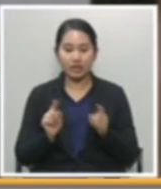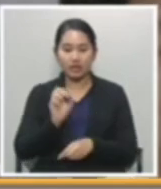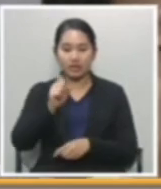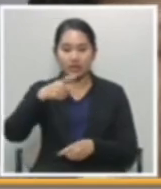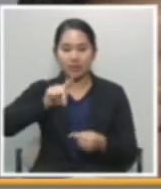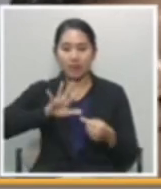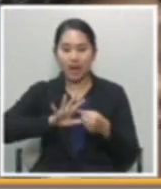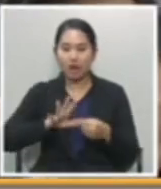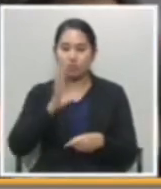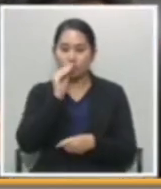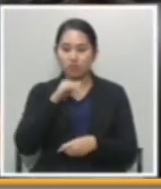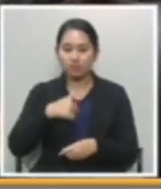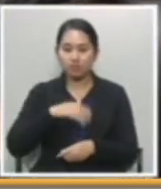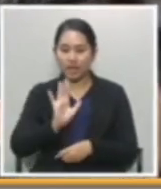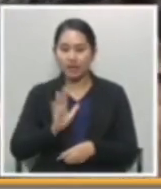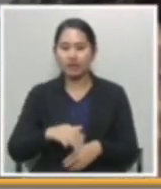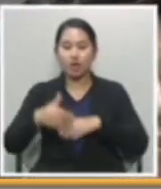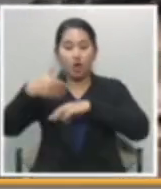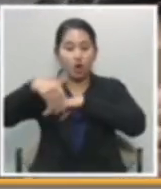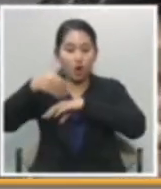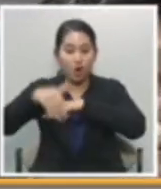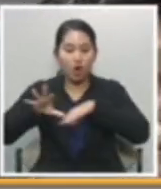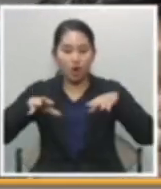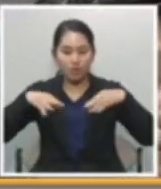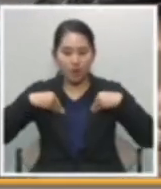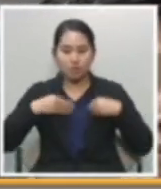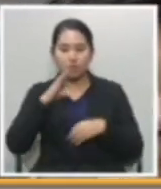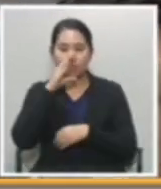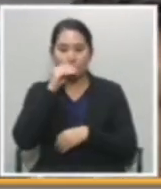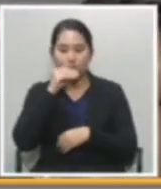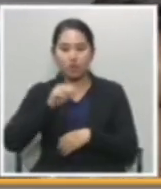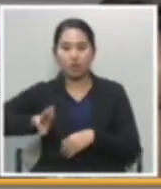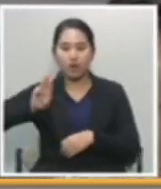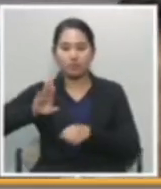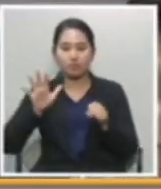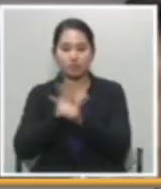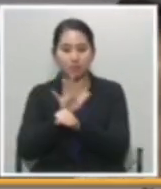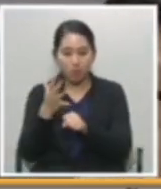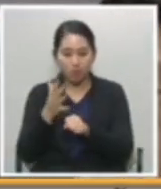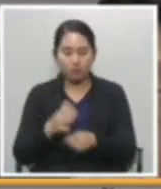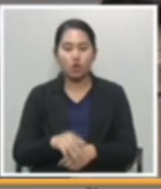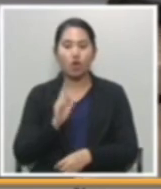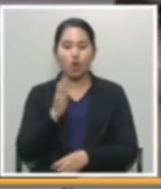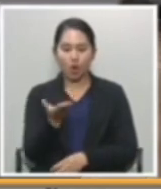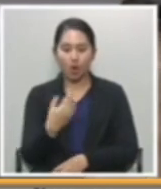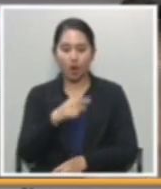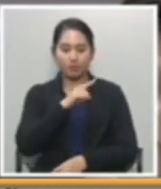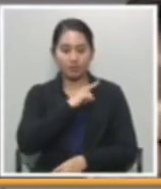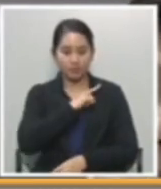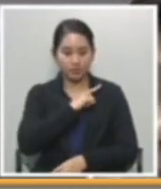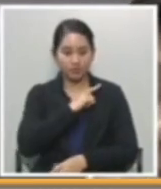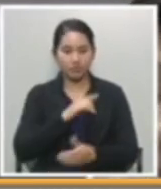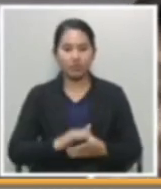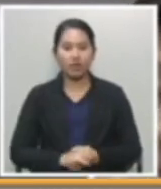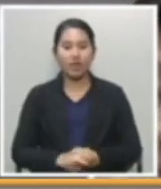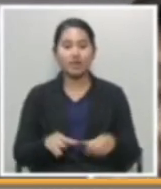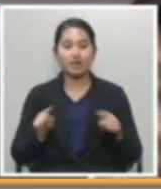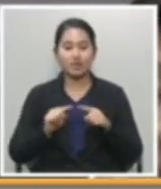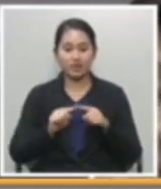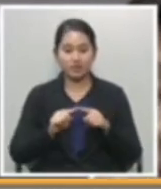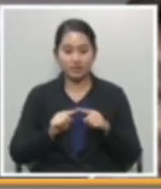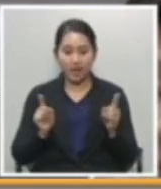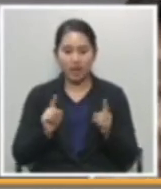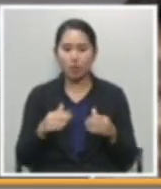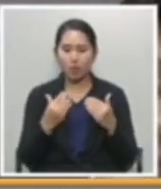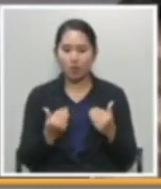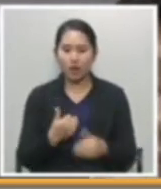อมรับสารภาพข้างนอกสภาว่าท่านถวายสัตย์ไม่ครบนะครับท่านขอรับผิดชอบแต่จนกระทั่งวันนี้ผมก็ยังไม่เห็นท่